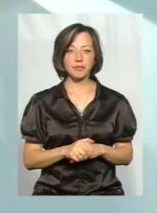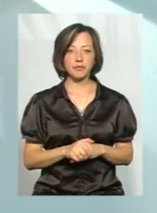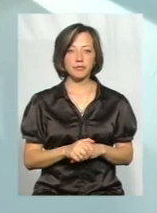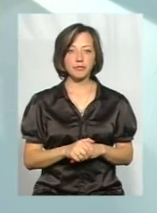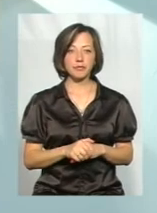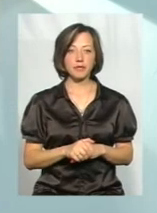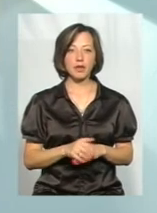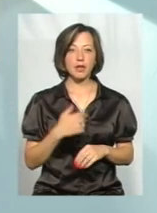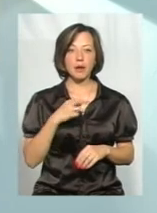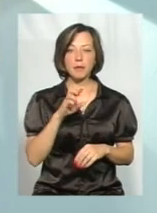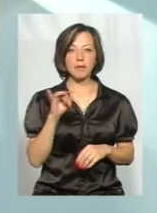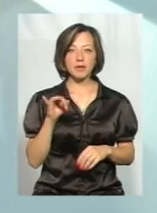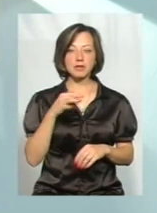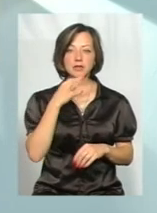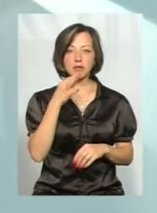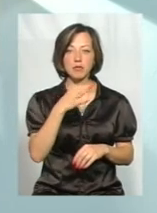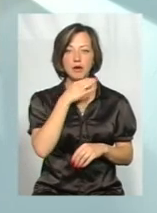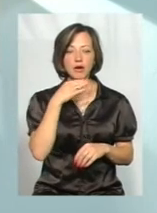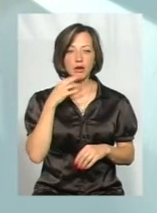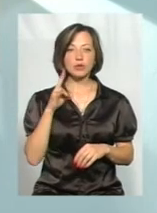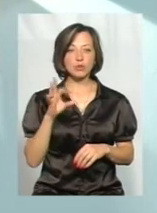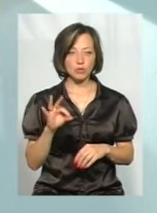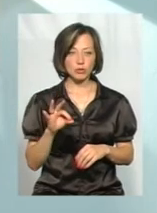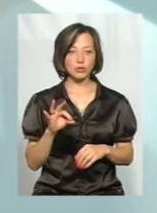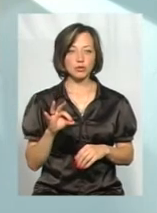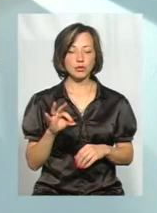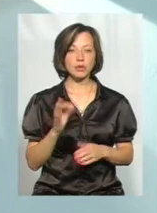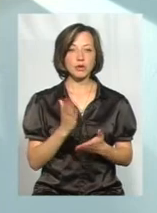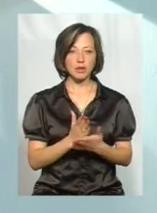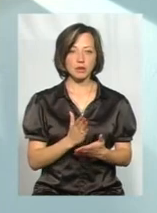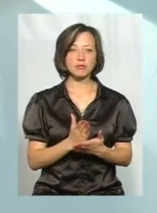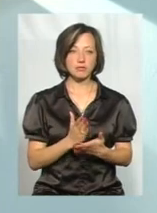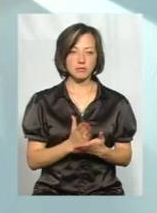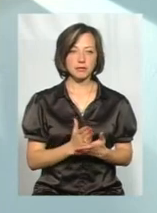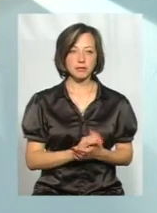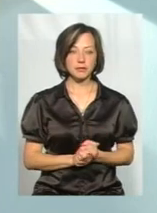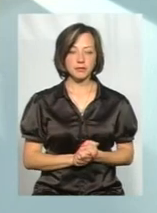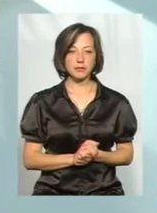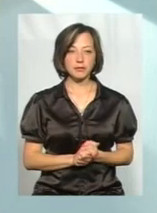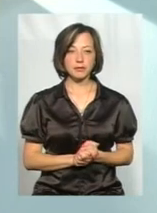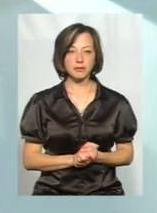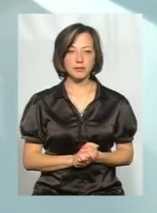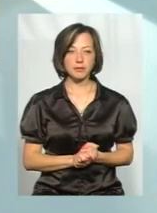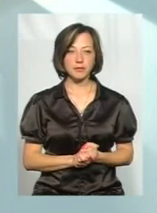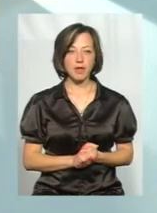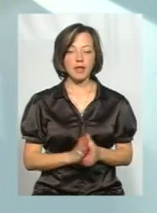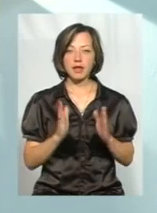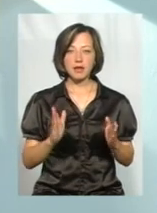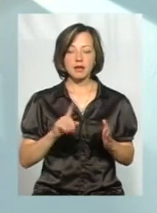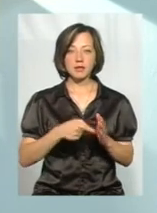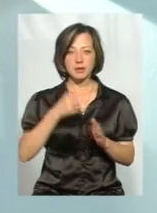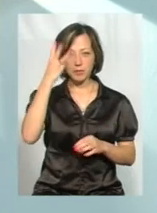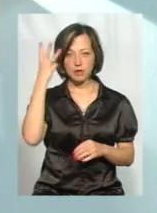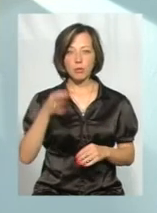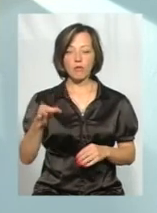Я б не сказав, що акіт багато, але їх трішечки є. Вони не тільки в Хмельницькому, але